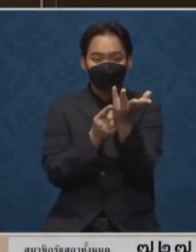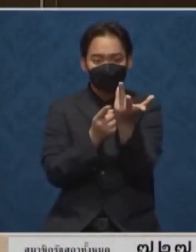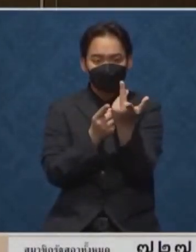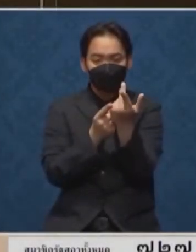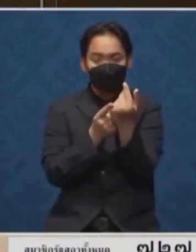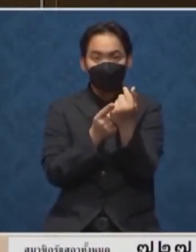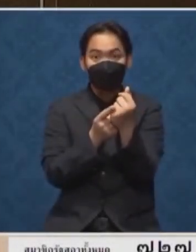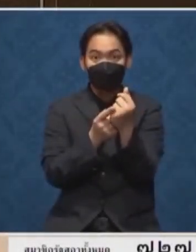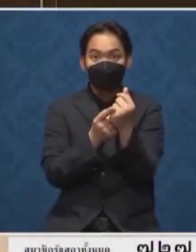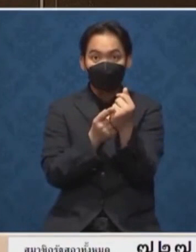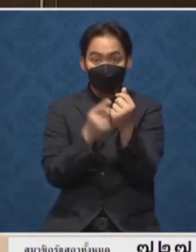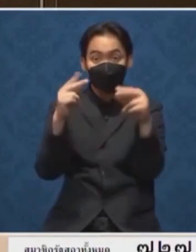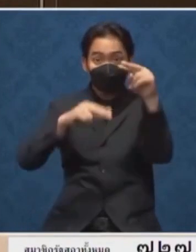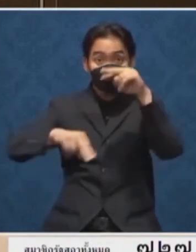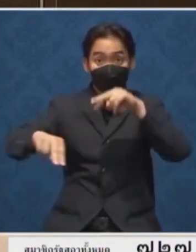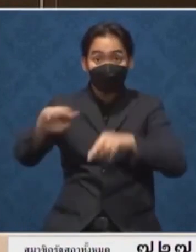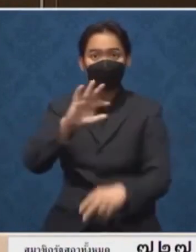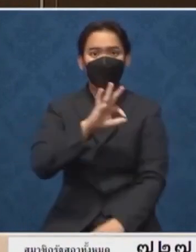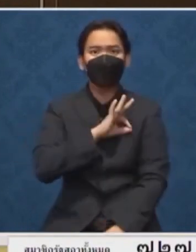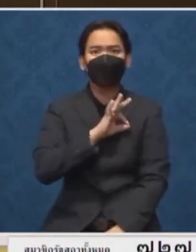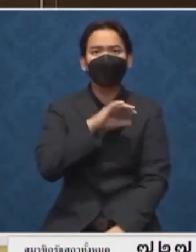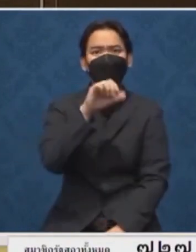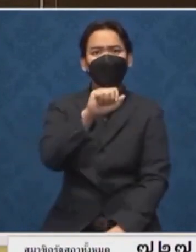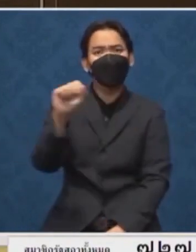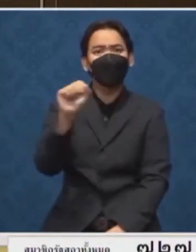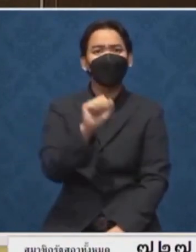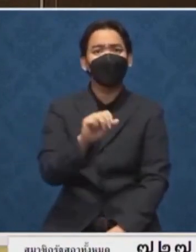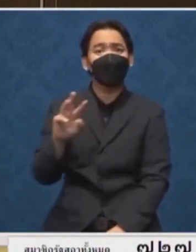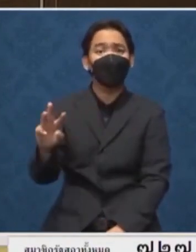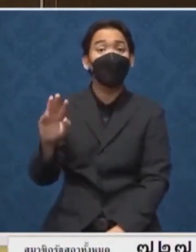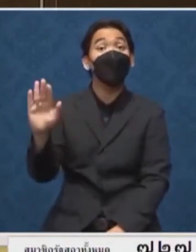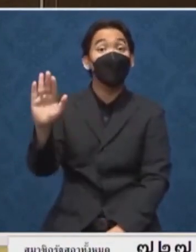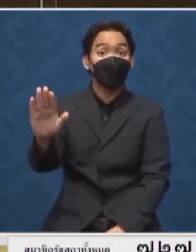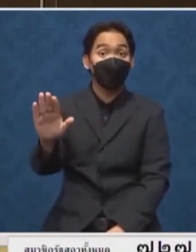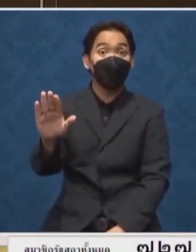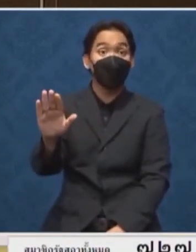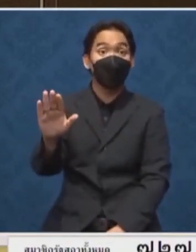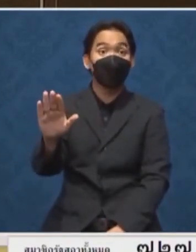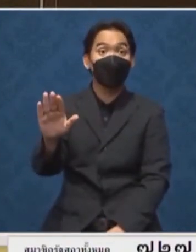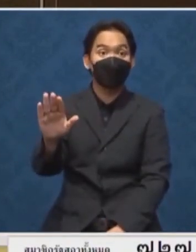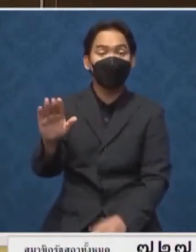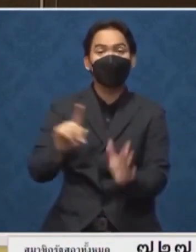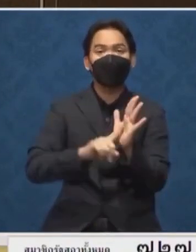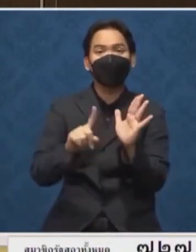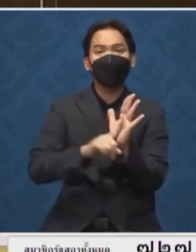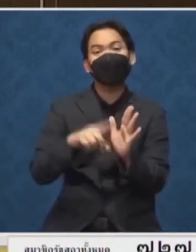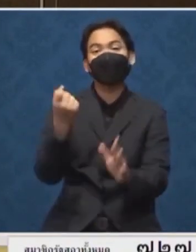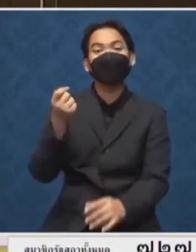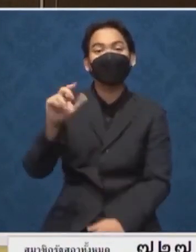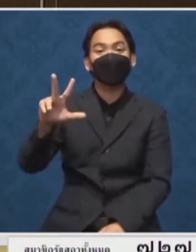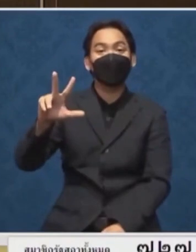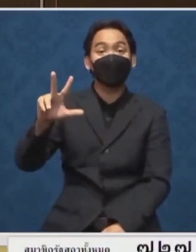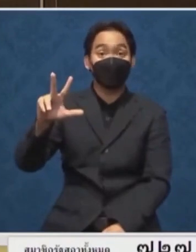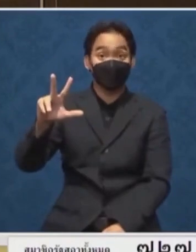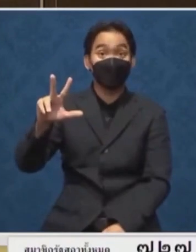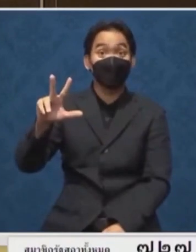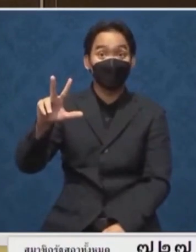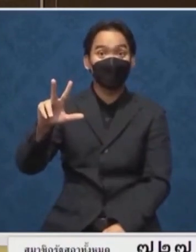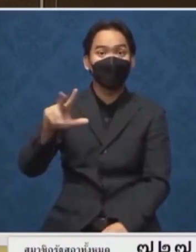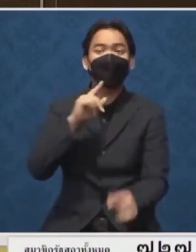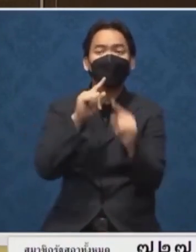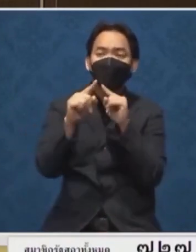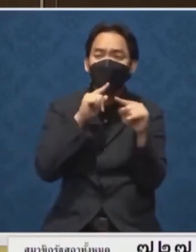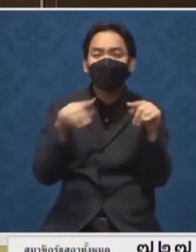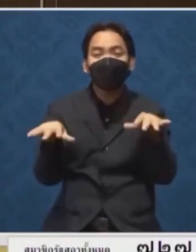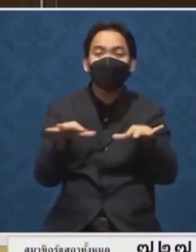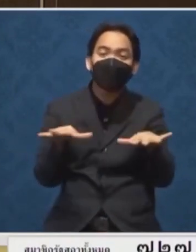พื่อตรวจสอบองค์ประชุมในการประชุมร่วมกันของรัฐสภาครั้งที่13สมัยสามัญประจำปีครั้งที่